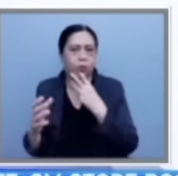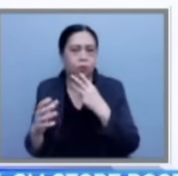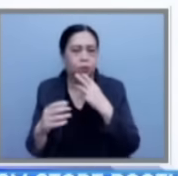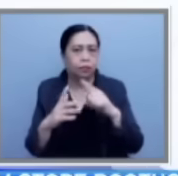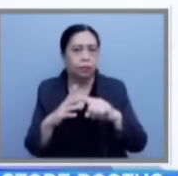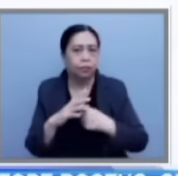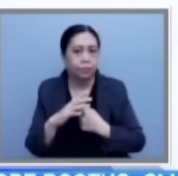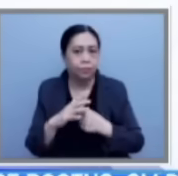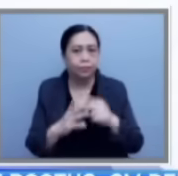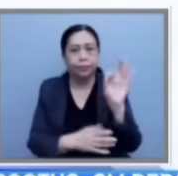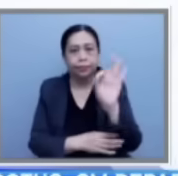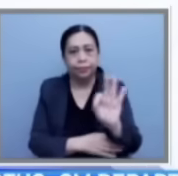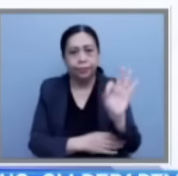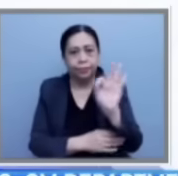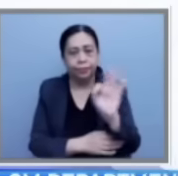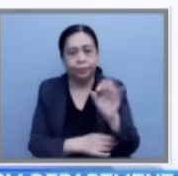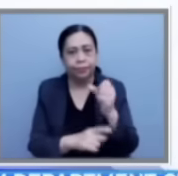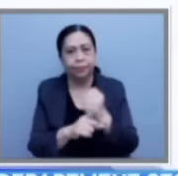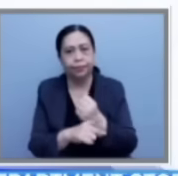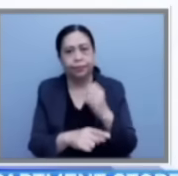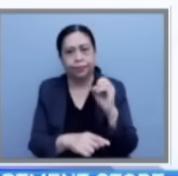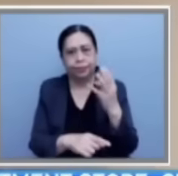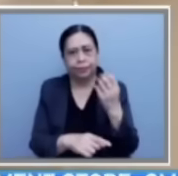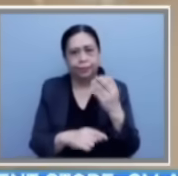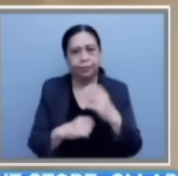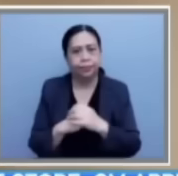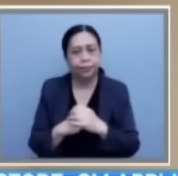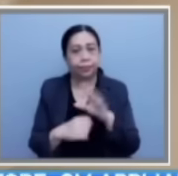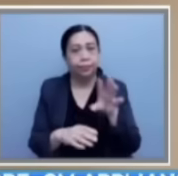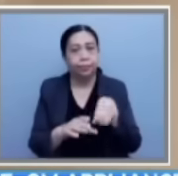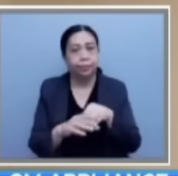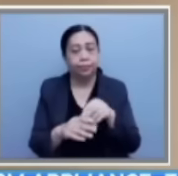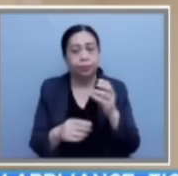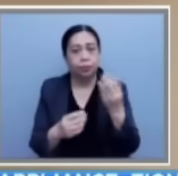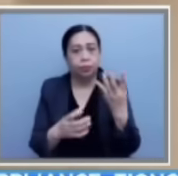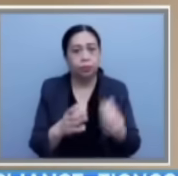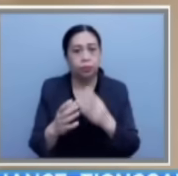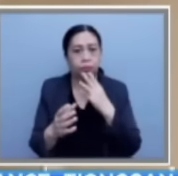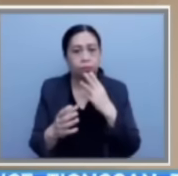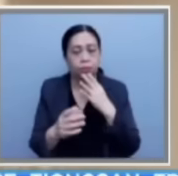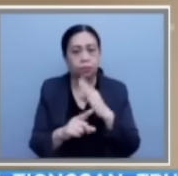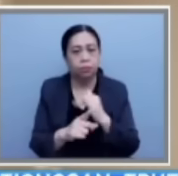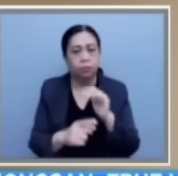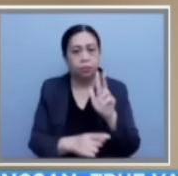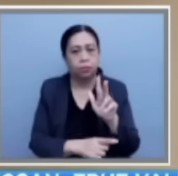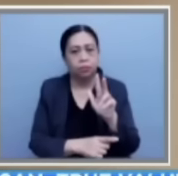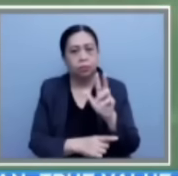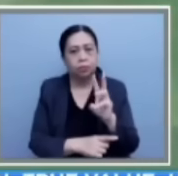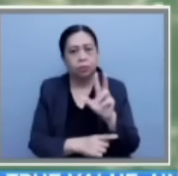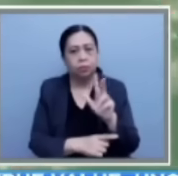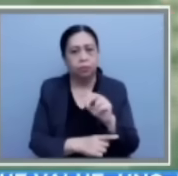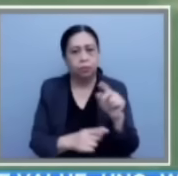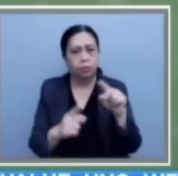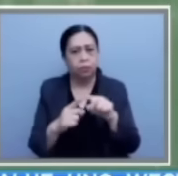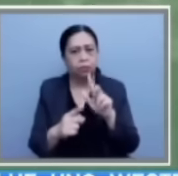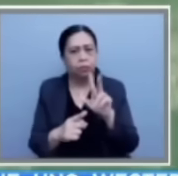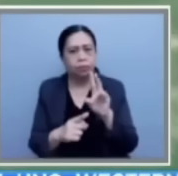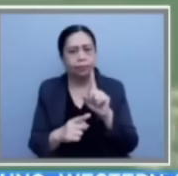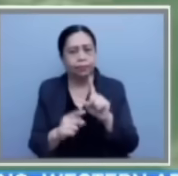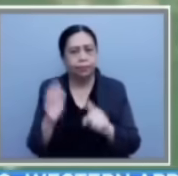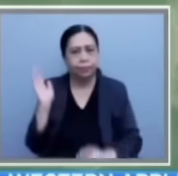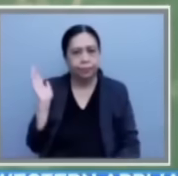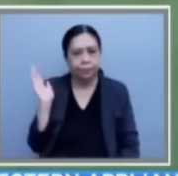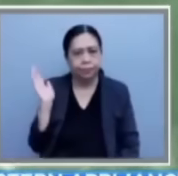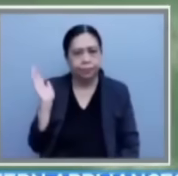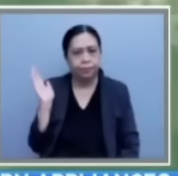Friday September 15 po iyan kabilang sa mga affected ng mga barangay 363 hanggang 371 at barangay